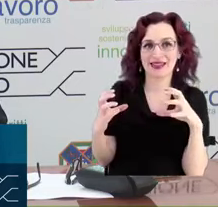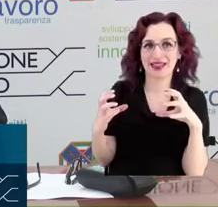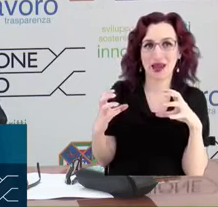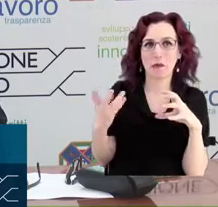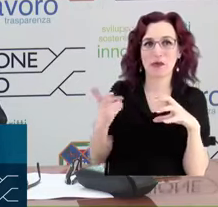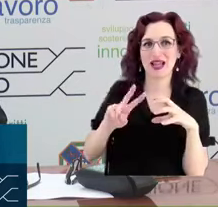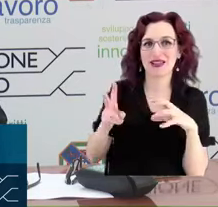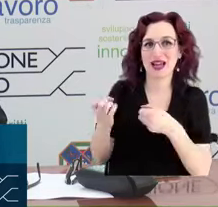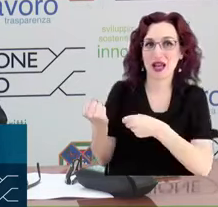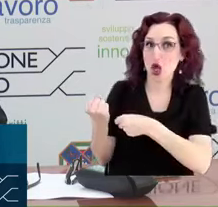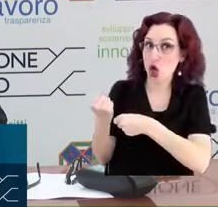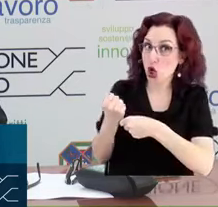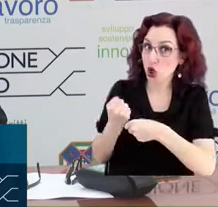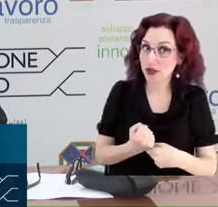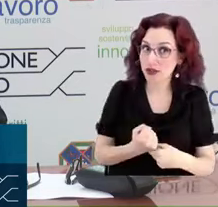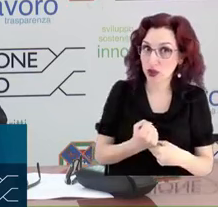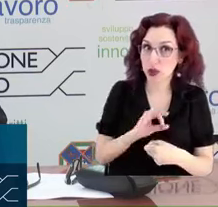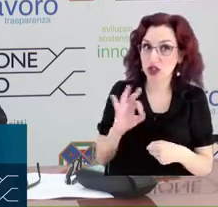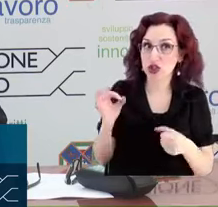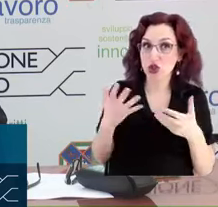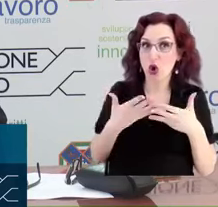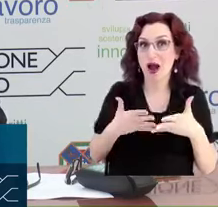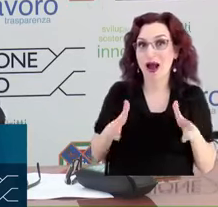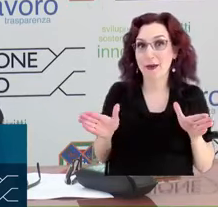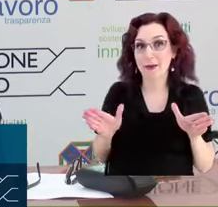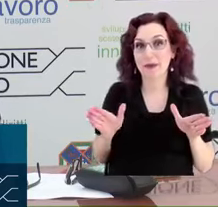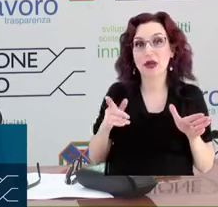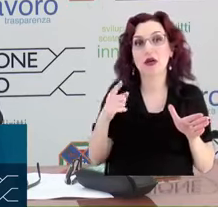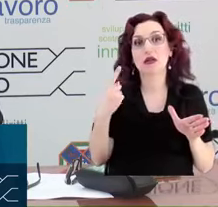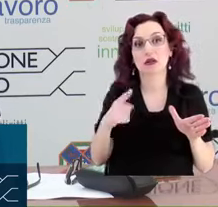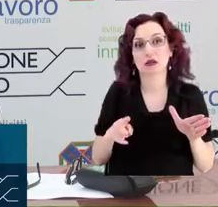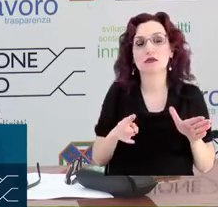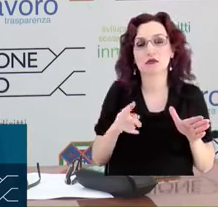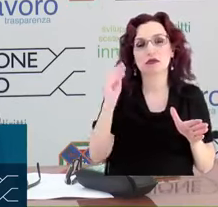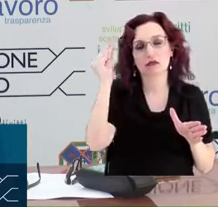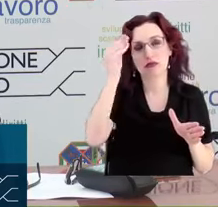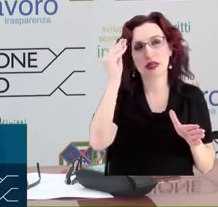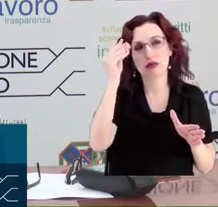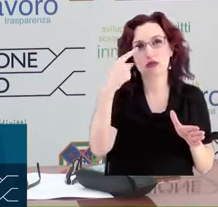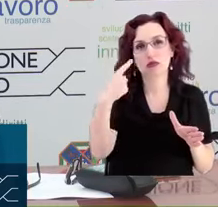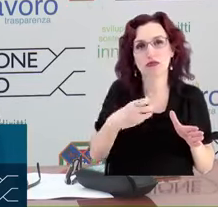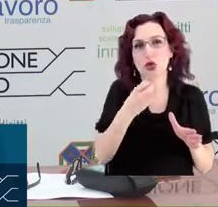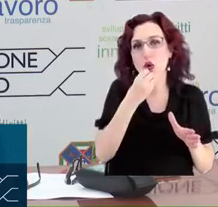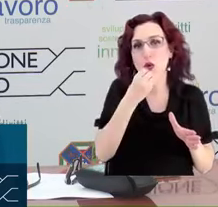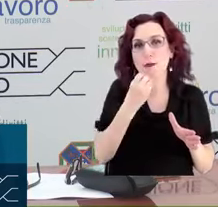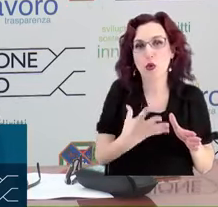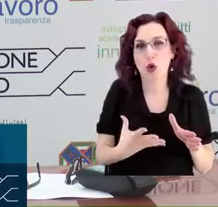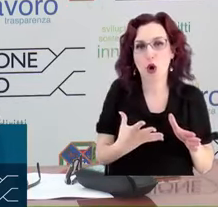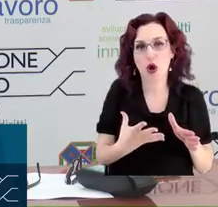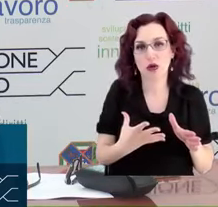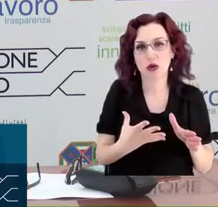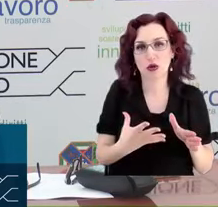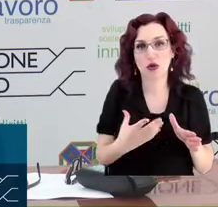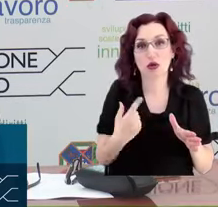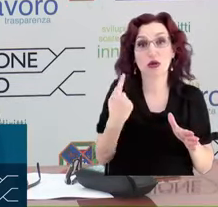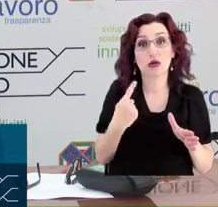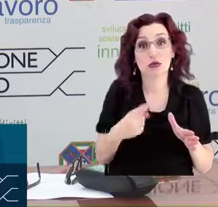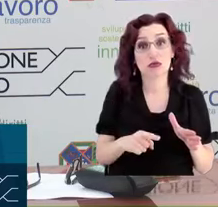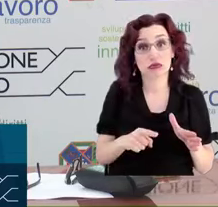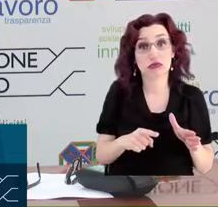cosa buona è una grande buona pratica dove le organizzazioni datoriali